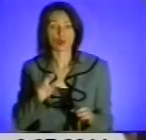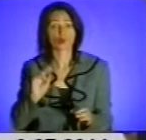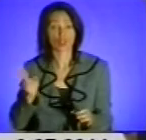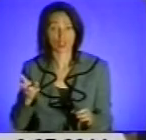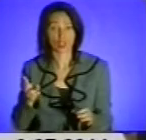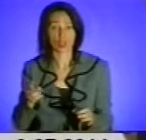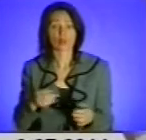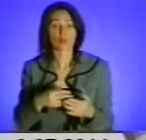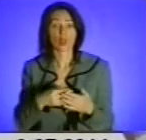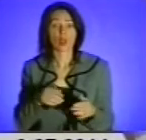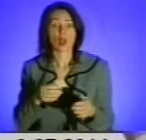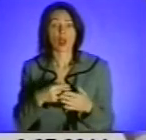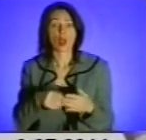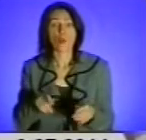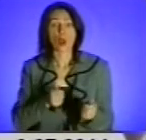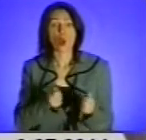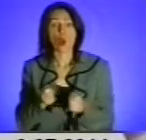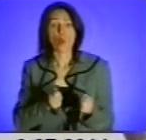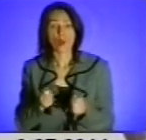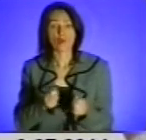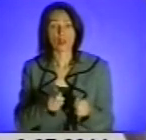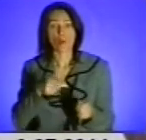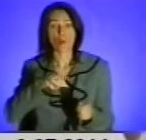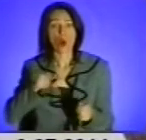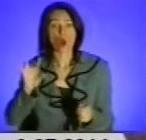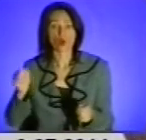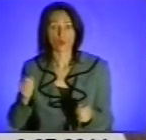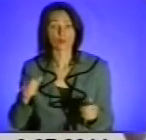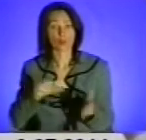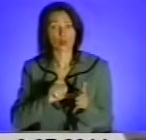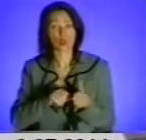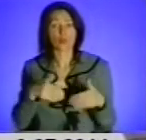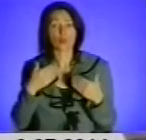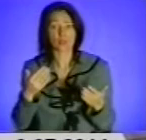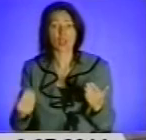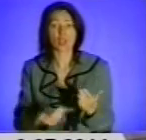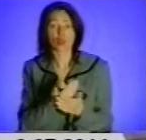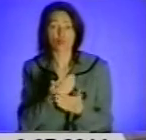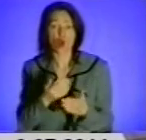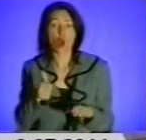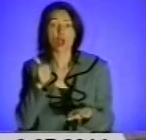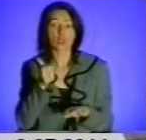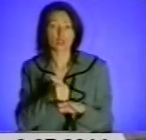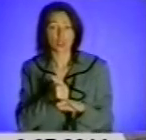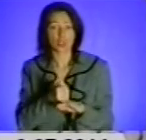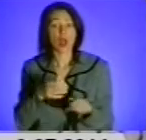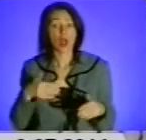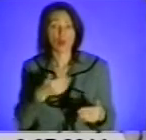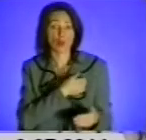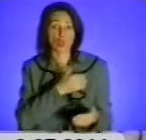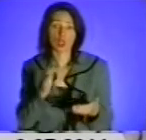при управлінні МВС України в Тернопільській області Юрій Моргун. Присутні привітали нового очільника райвідділу та побажали успіхів на посаді.